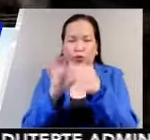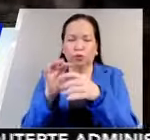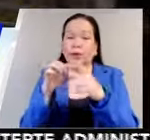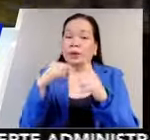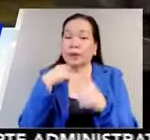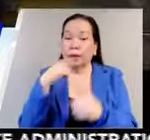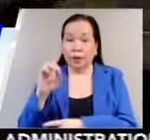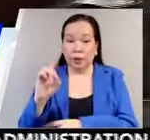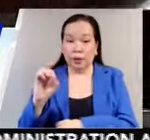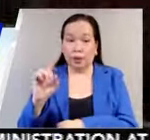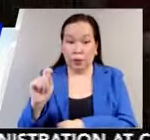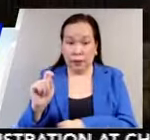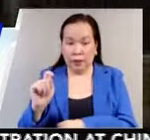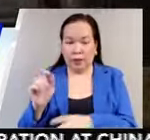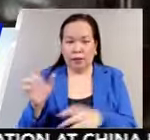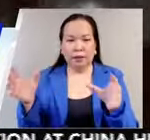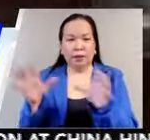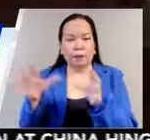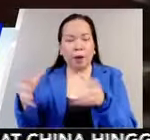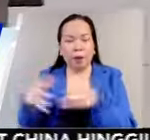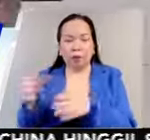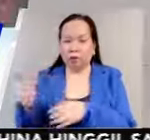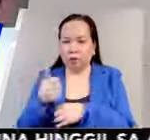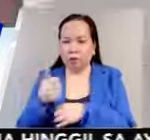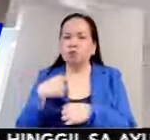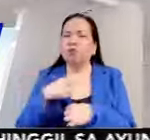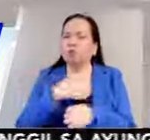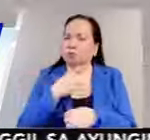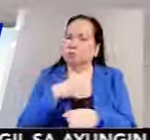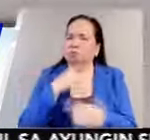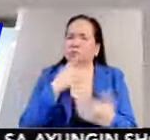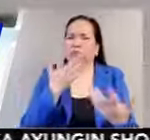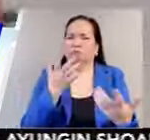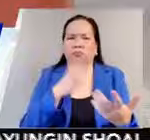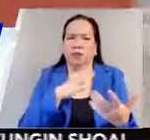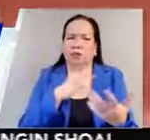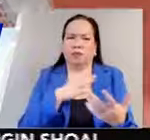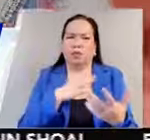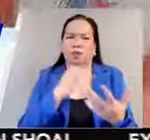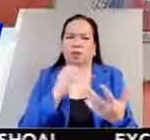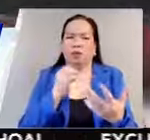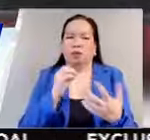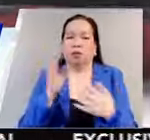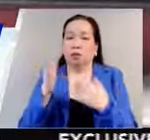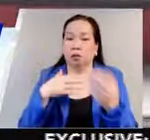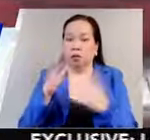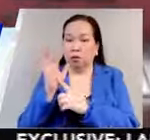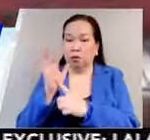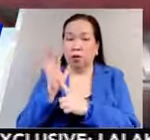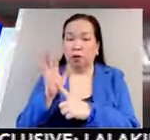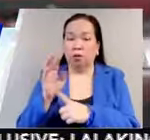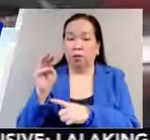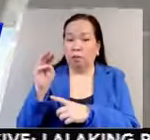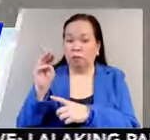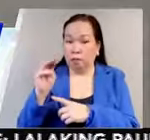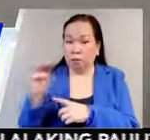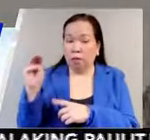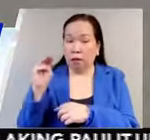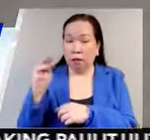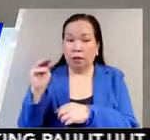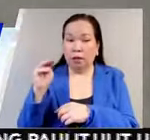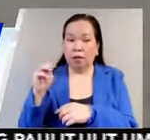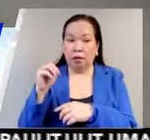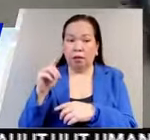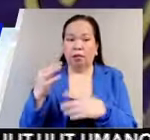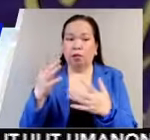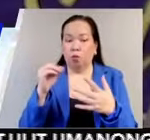Kaya tiwala silang hindi raw mapaparalisa ang transportasyon pagsapit ng April 30 deadline para sa PUV franchise